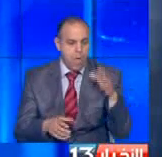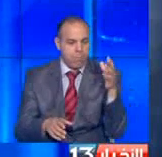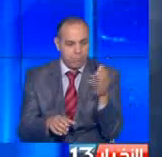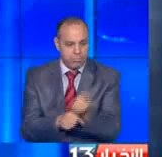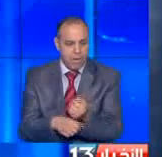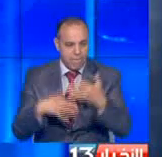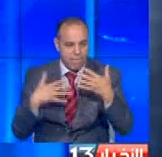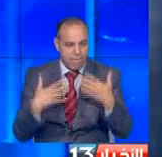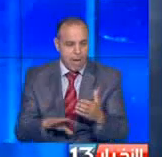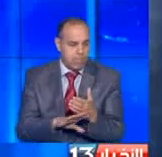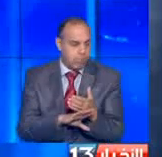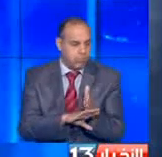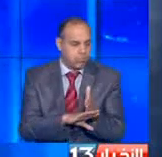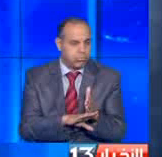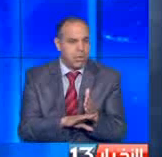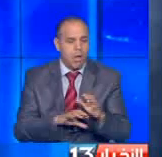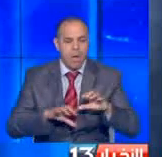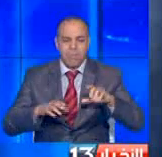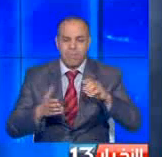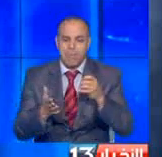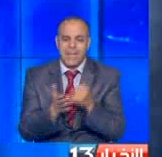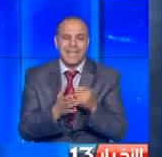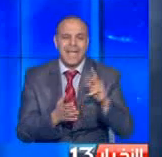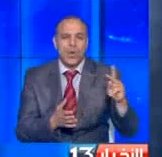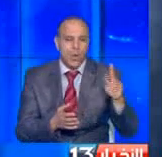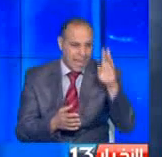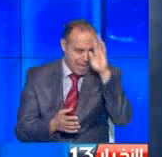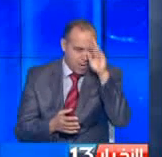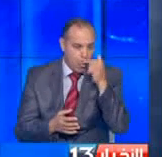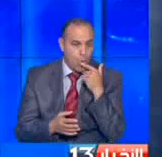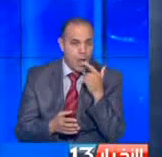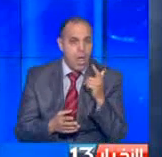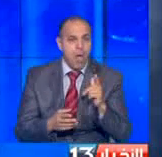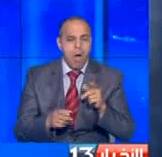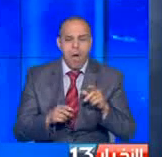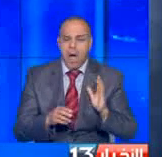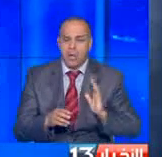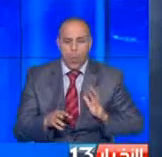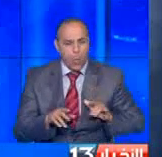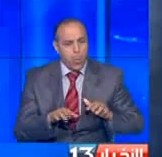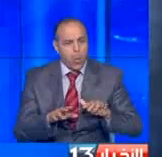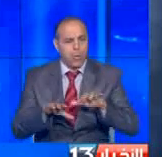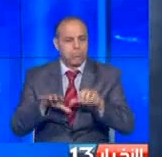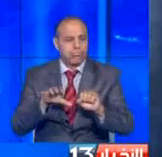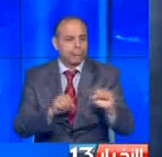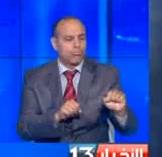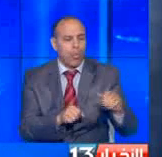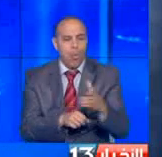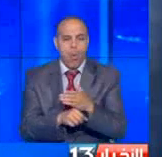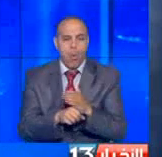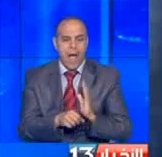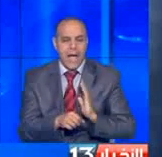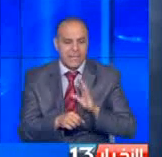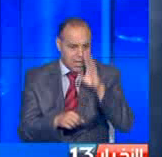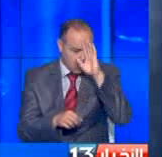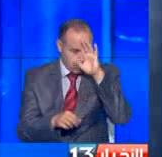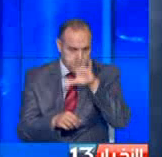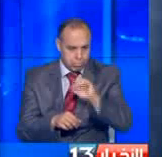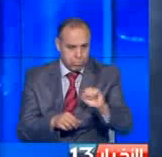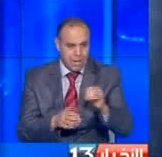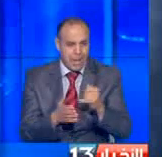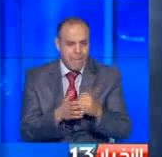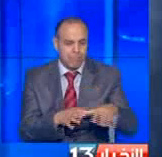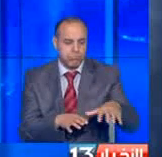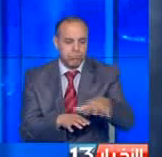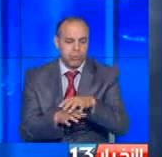في استكمال فرض الامن بمدينه كركوك بعد عمليه عسكريه خاصه شنتها القوات العراقيه على